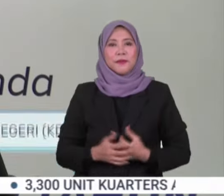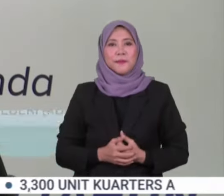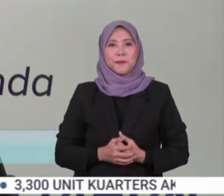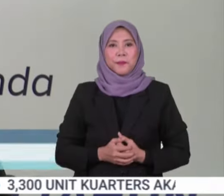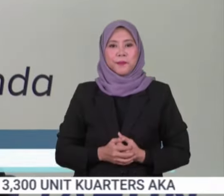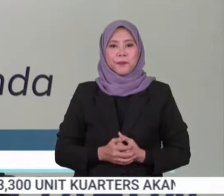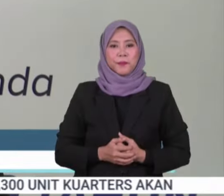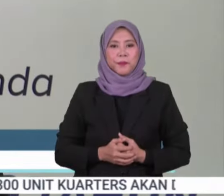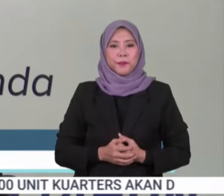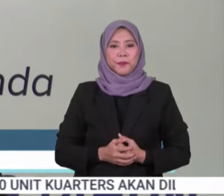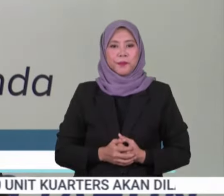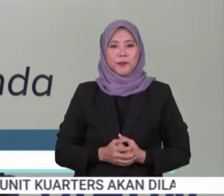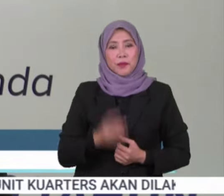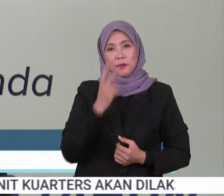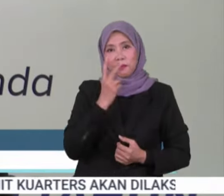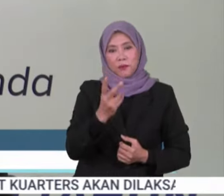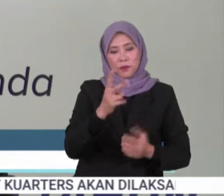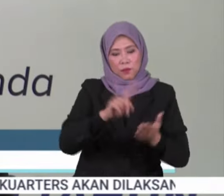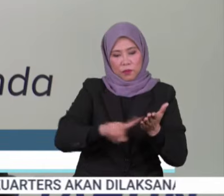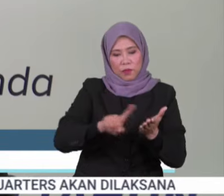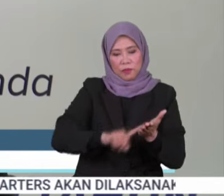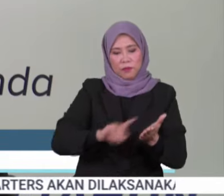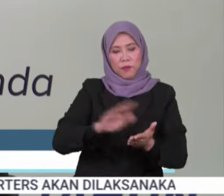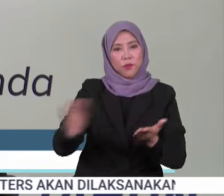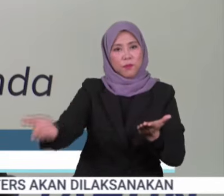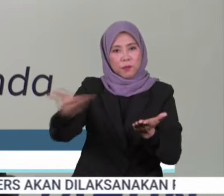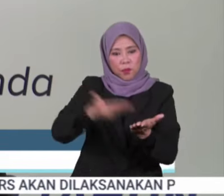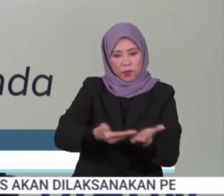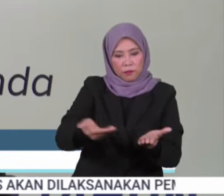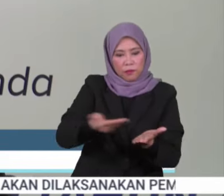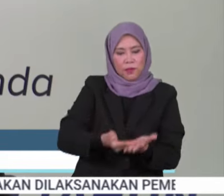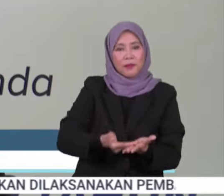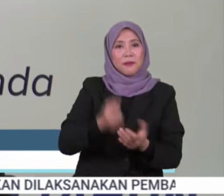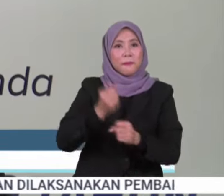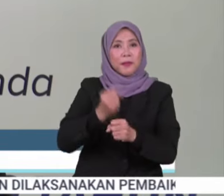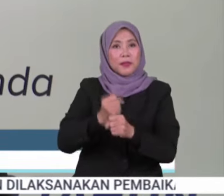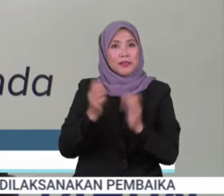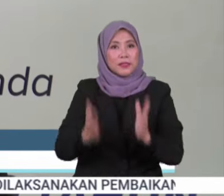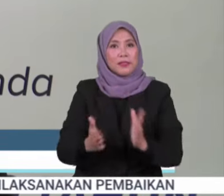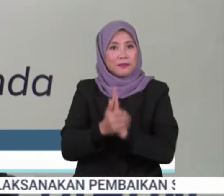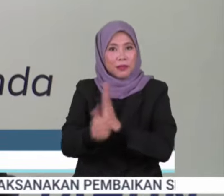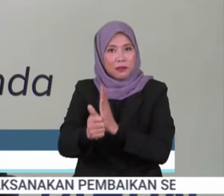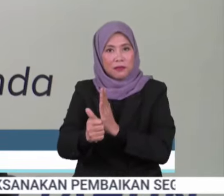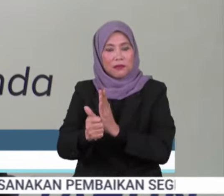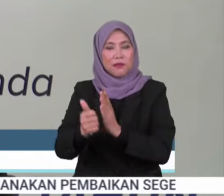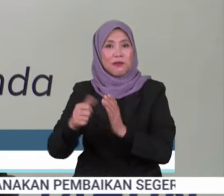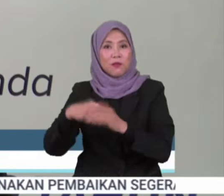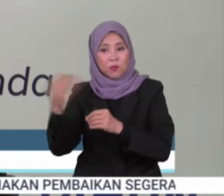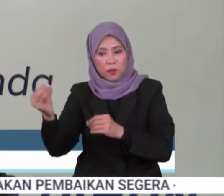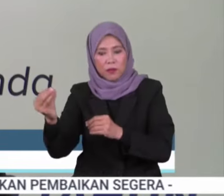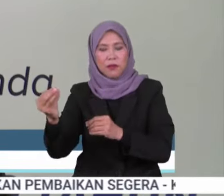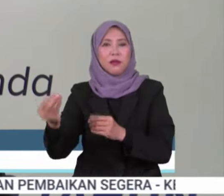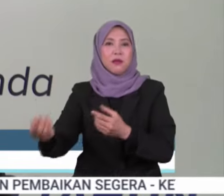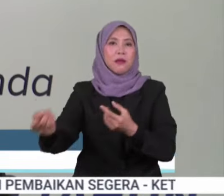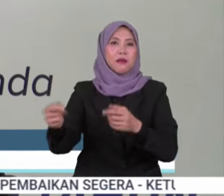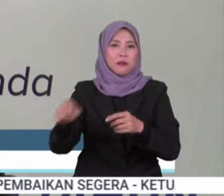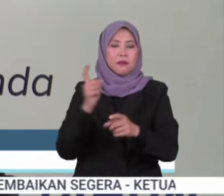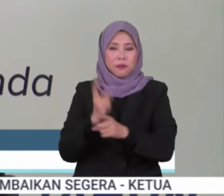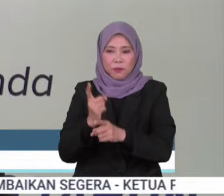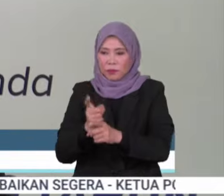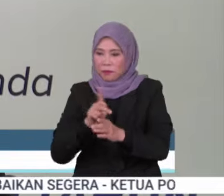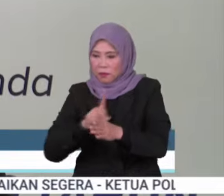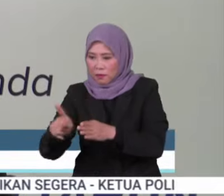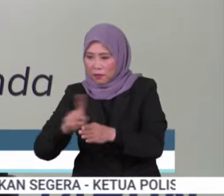dia akan melihat smule semua permohonan-pemohonan SP3 yang dikemukakan dan memastikan bahwa betul-betul